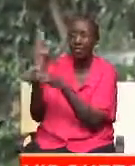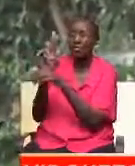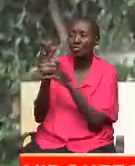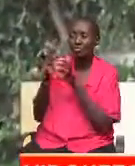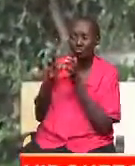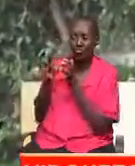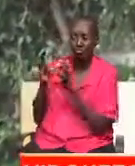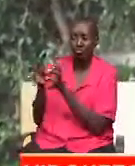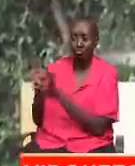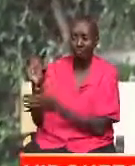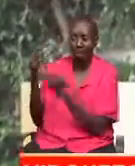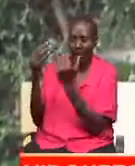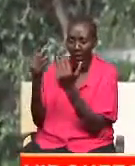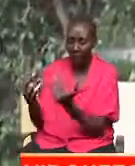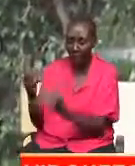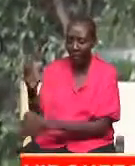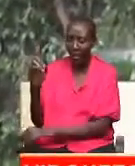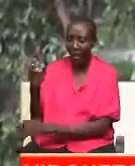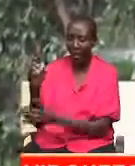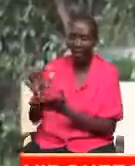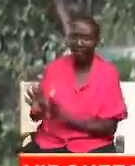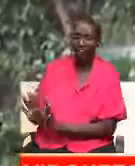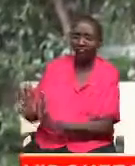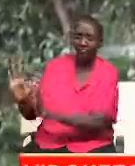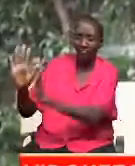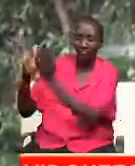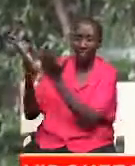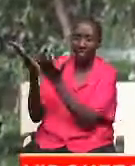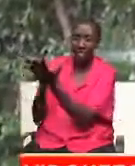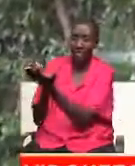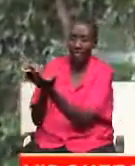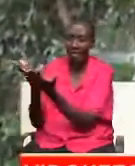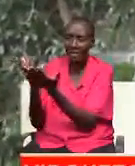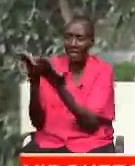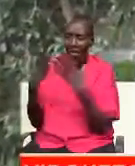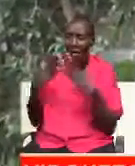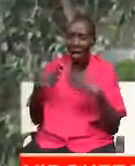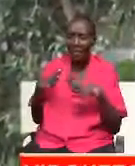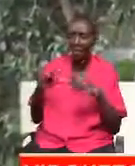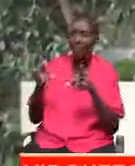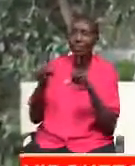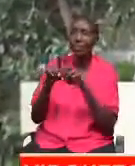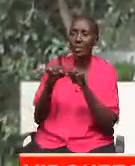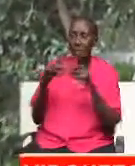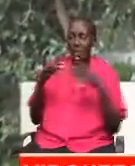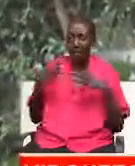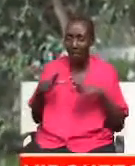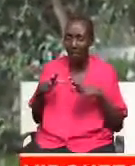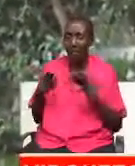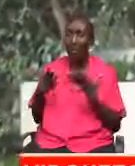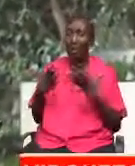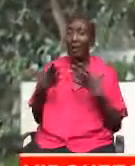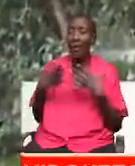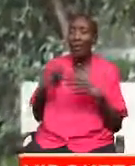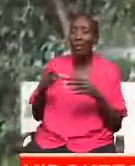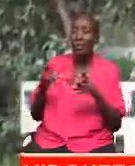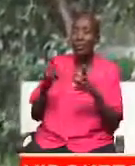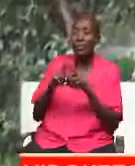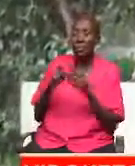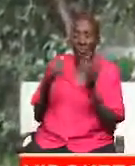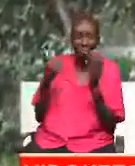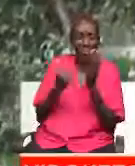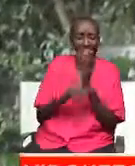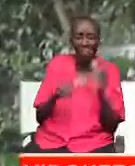kiasi. Wacha wahudumia wanadamu kama wanadamu. Hawa ni watu ambao wana shida